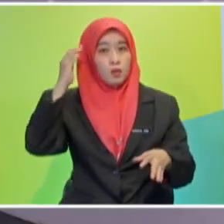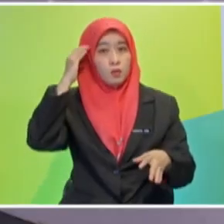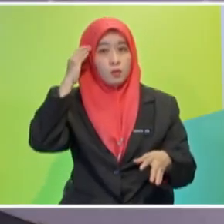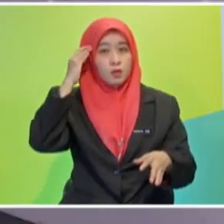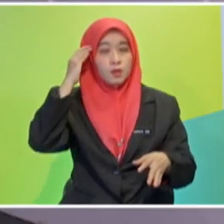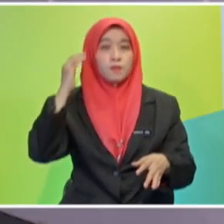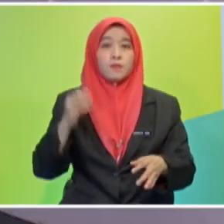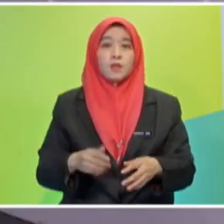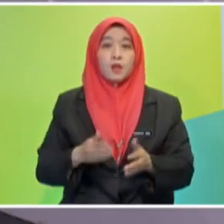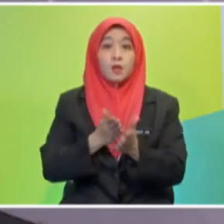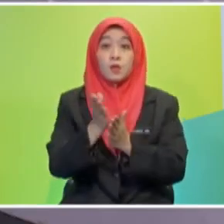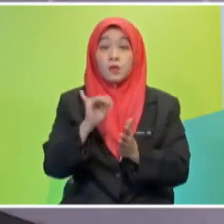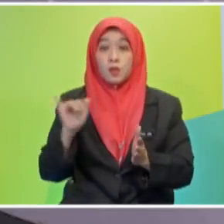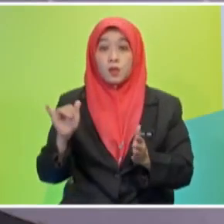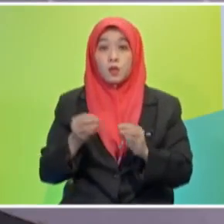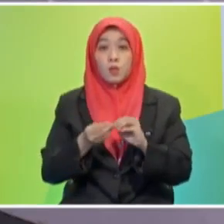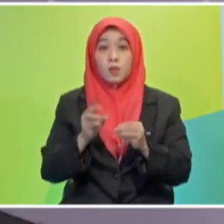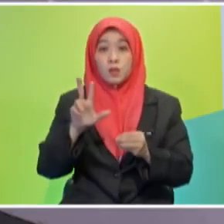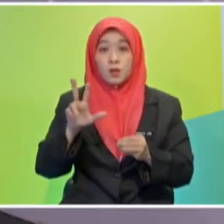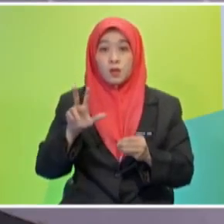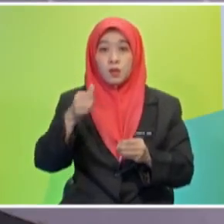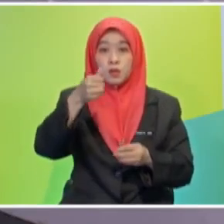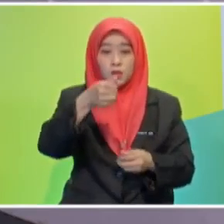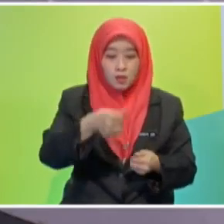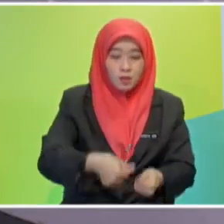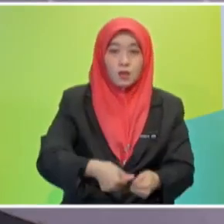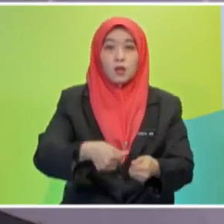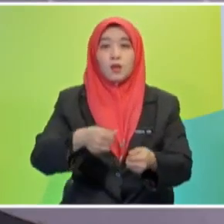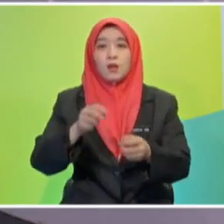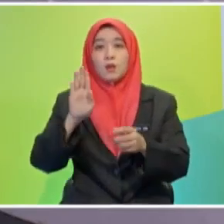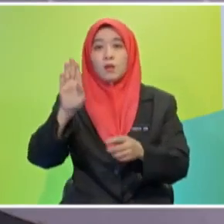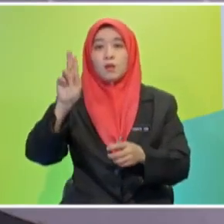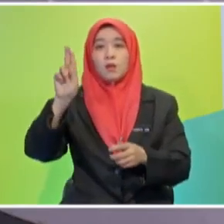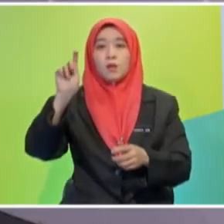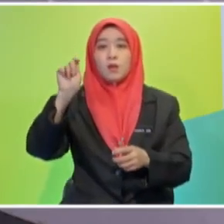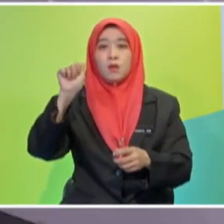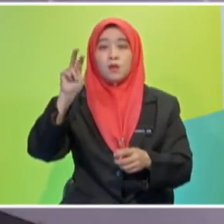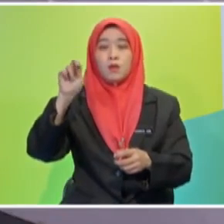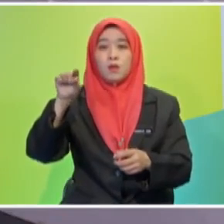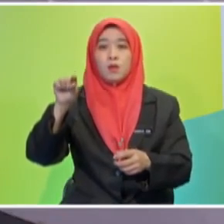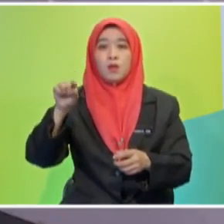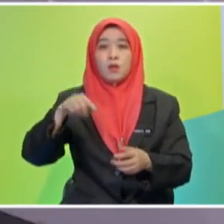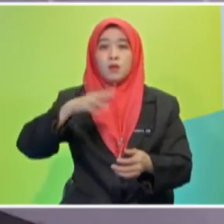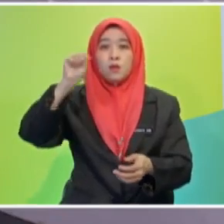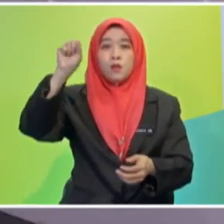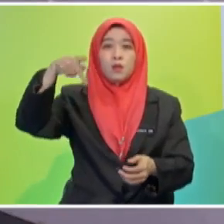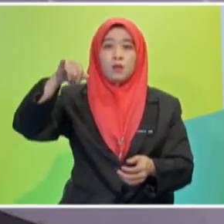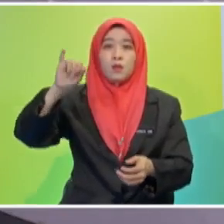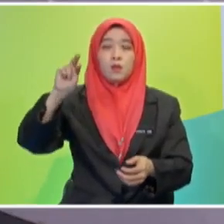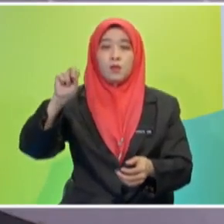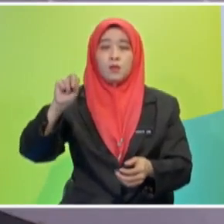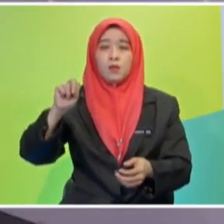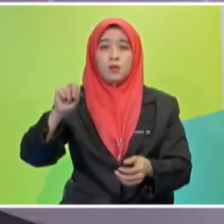elektronik. Okey, seterusnya nama langkah 3, tekan butang spin untuk proses mengeringkan pakaian. Yang ini kita tak ada gunakan